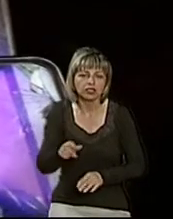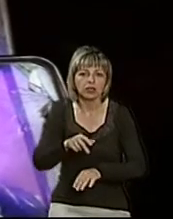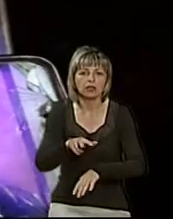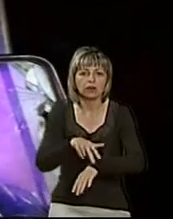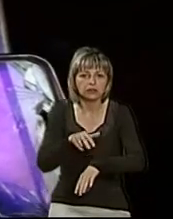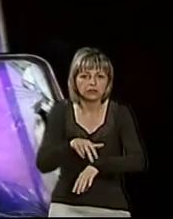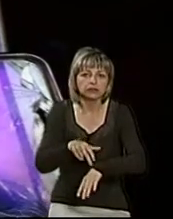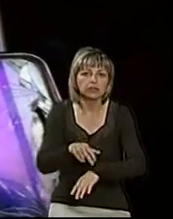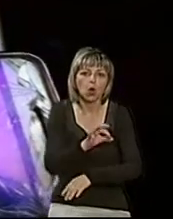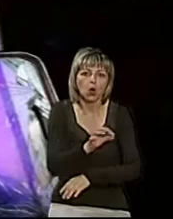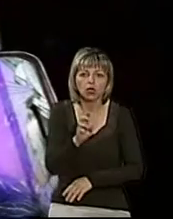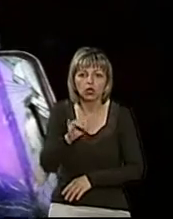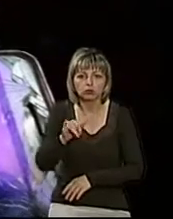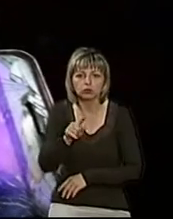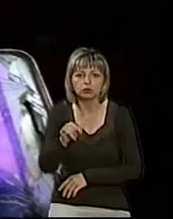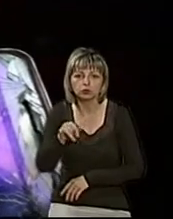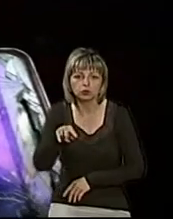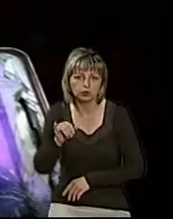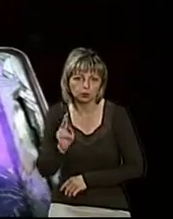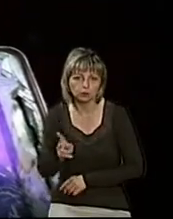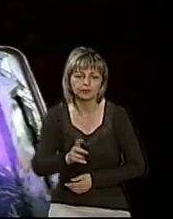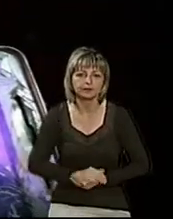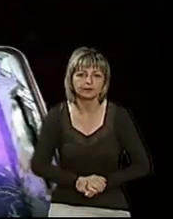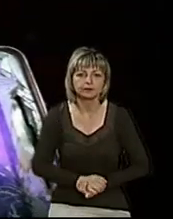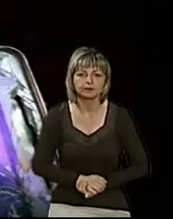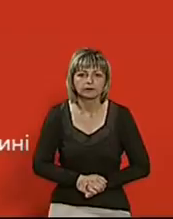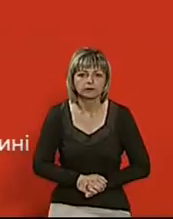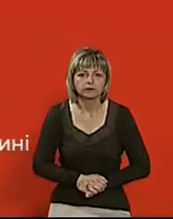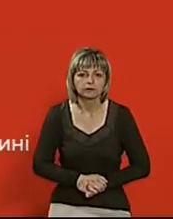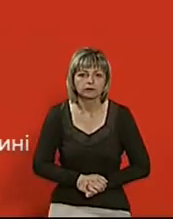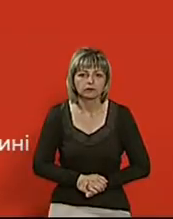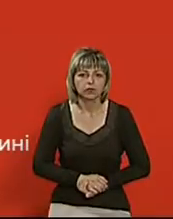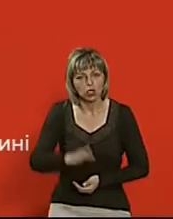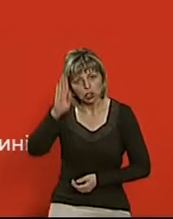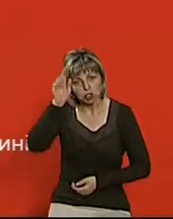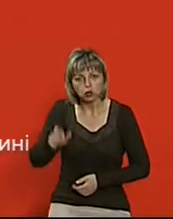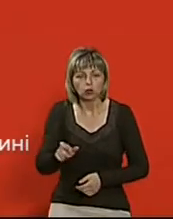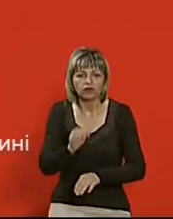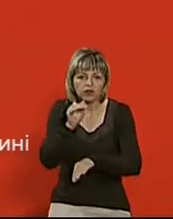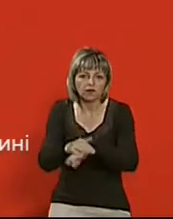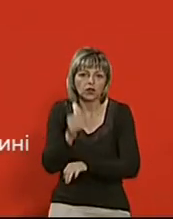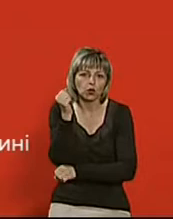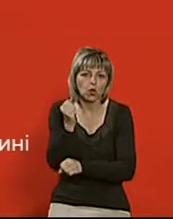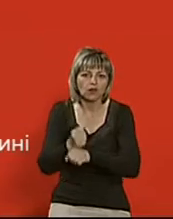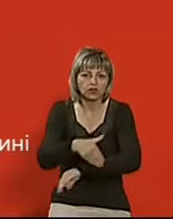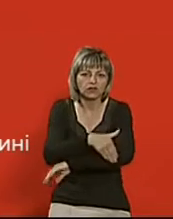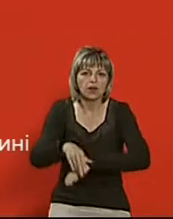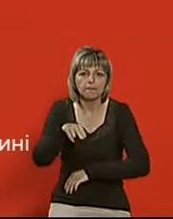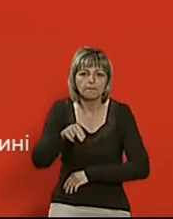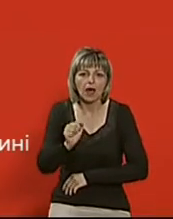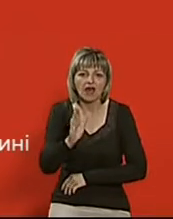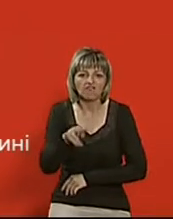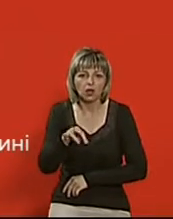поліції області Ольга Бузулук. Чоловіка виявили в ковалі на вулиці Павлова,